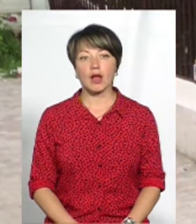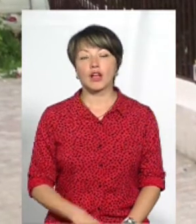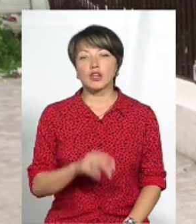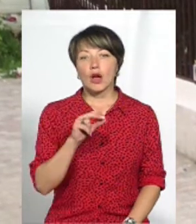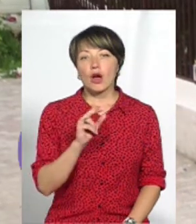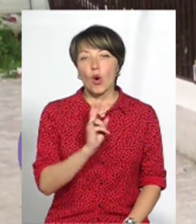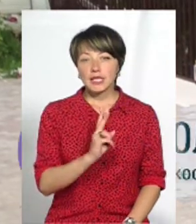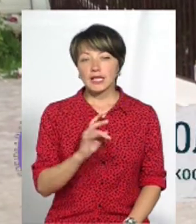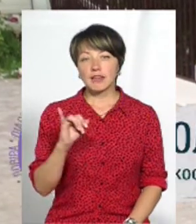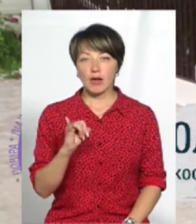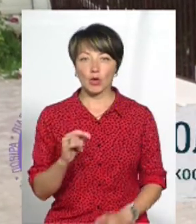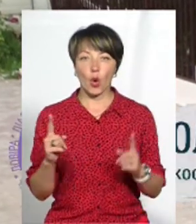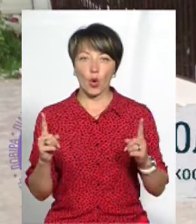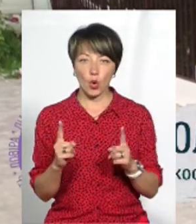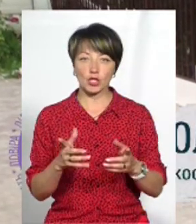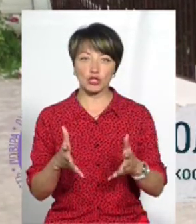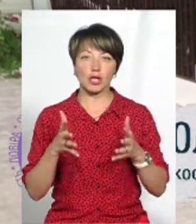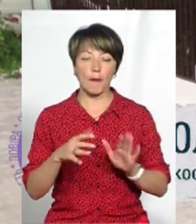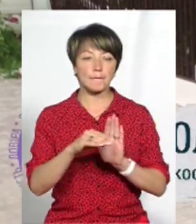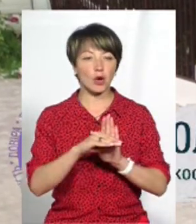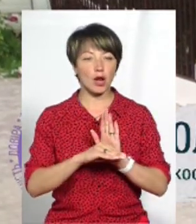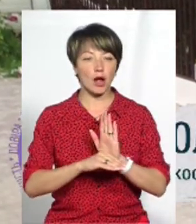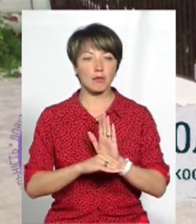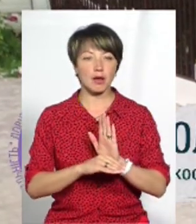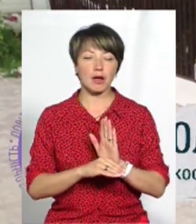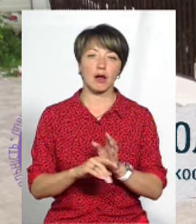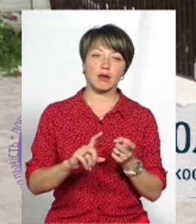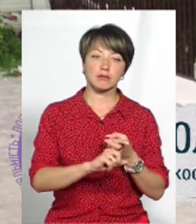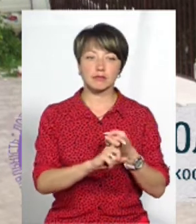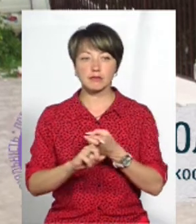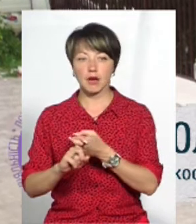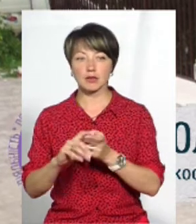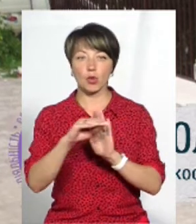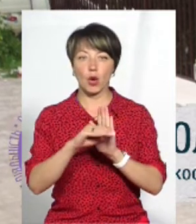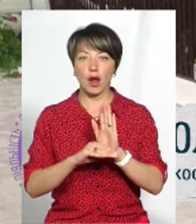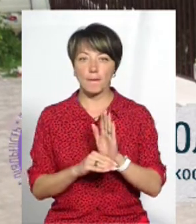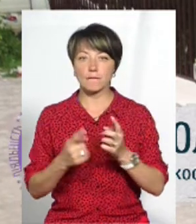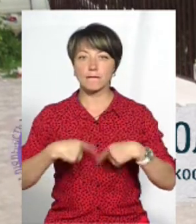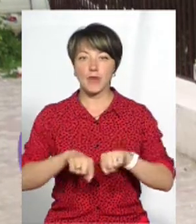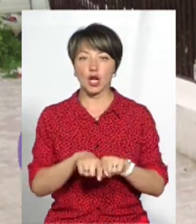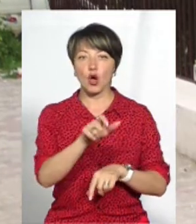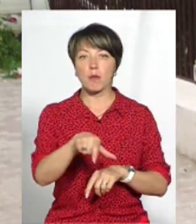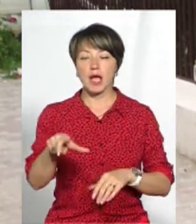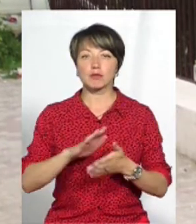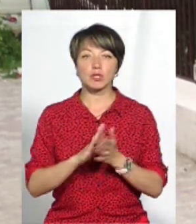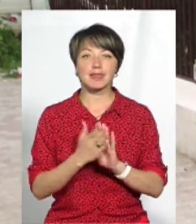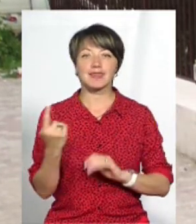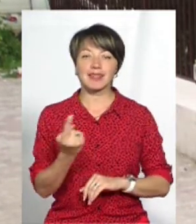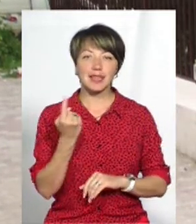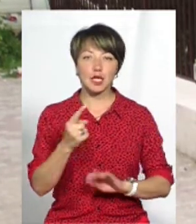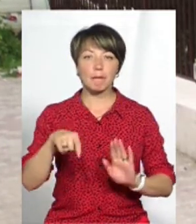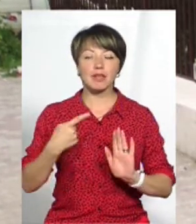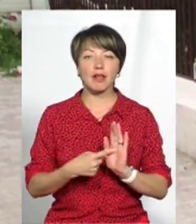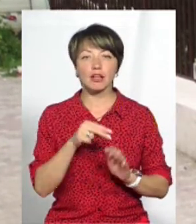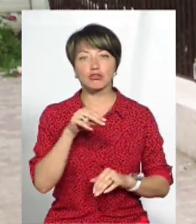Івановича досить коротка, чітка програма. Вона перегукується з програмою партії «Громадянська позиція». Єдине питання,